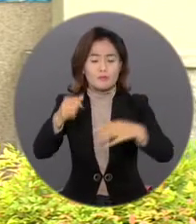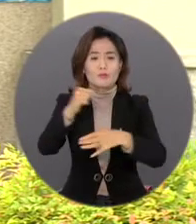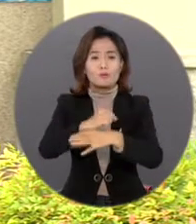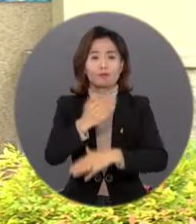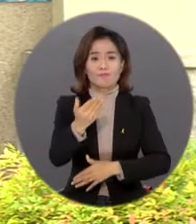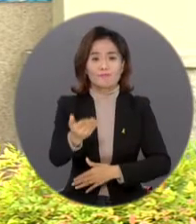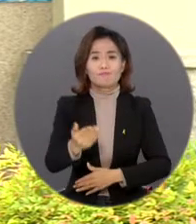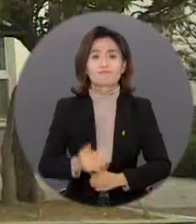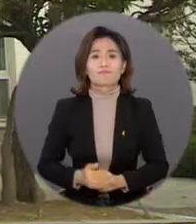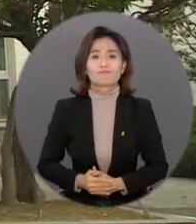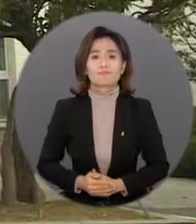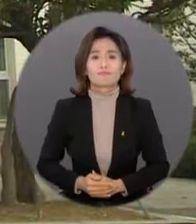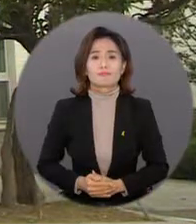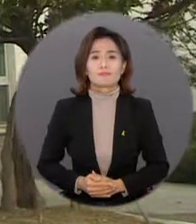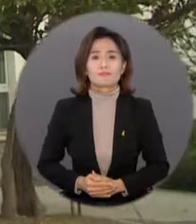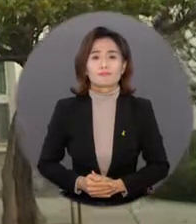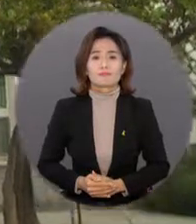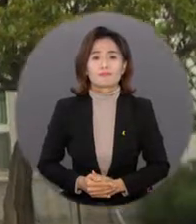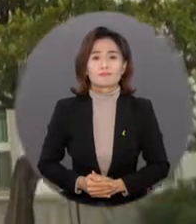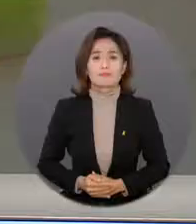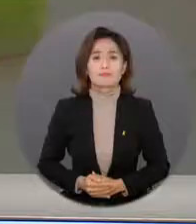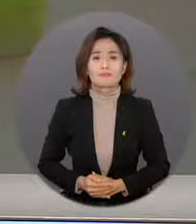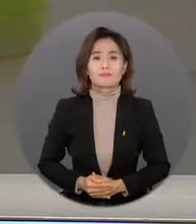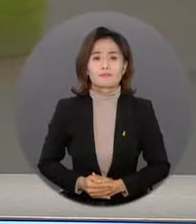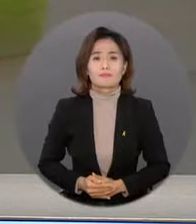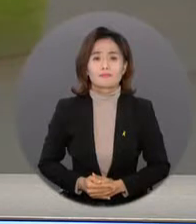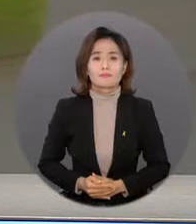기회를 주기로 했습니다.